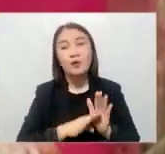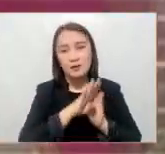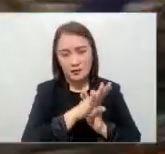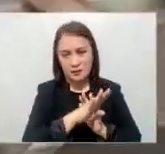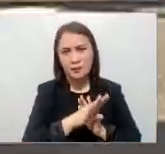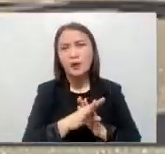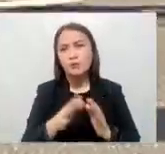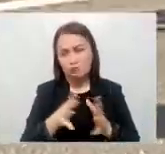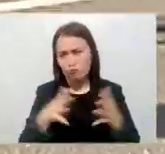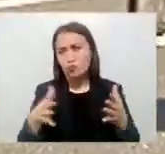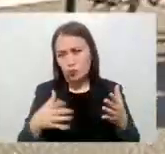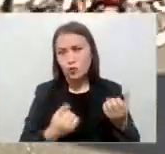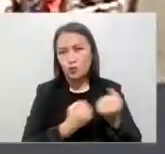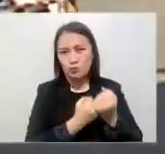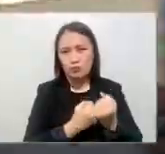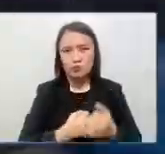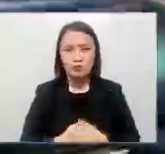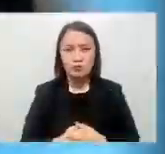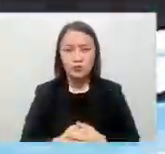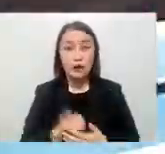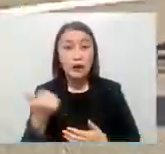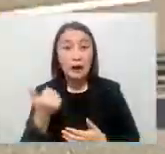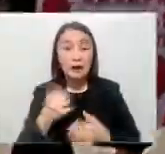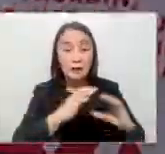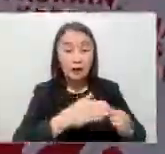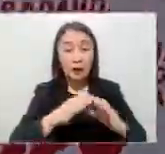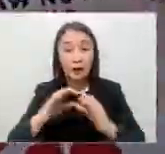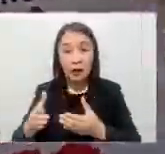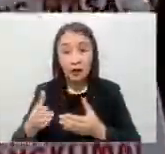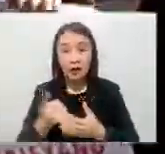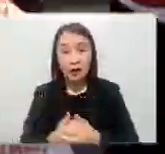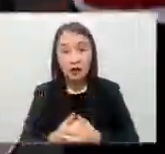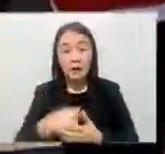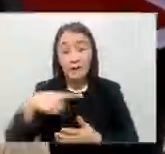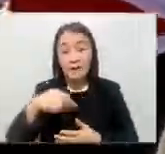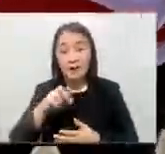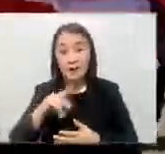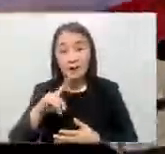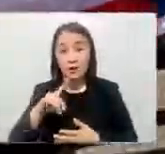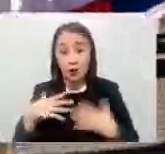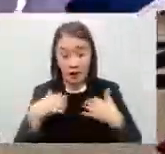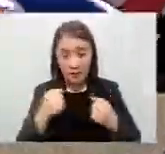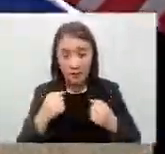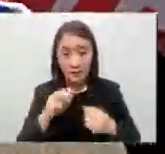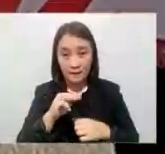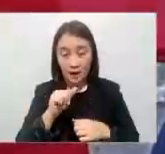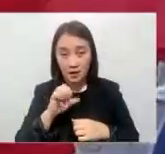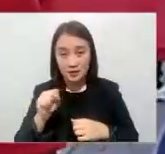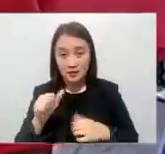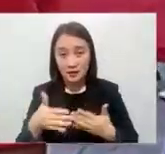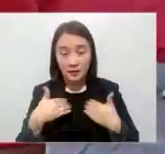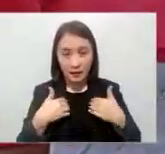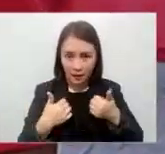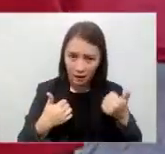papaano. Ang ibang grupo tulad ni Nakalio de Guzman ng Partido Lakas ng Masa at bukluran ng mga manggagawang Pilipino, okay